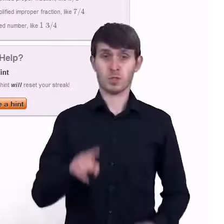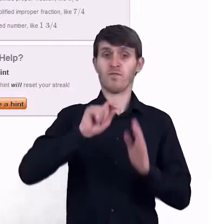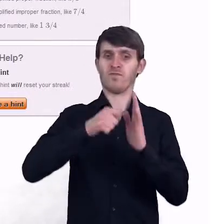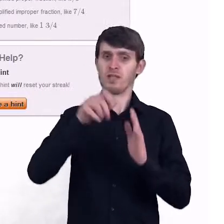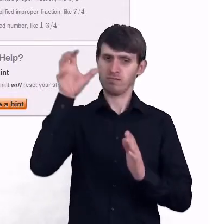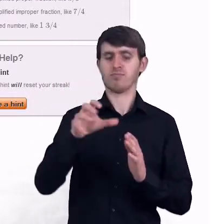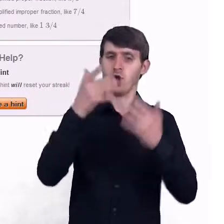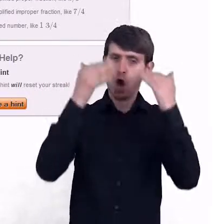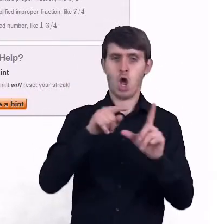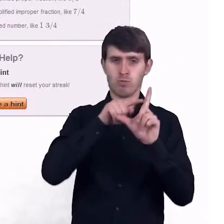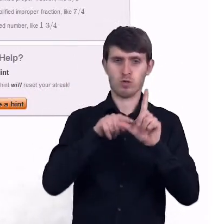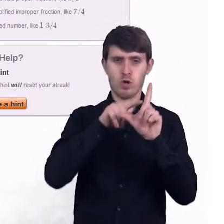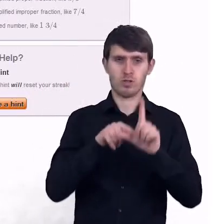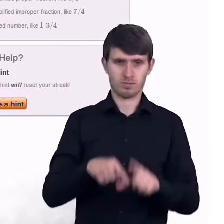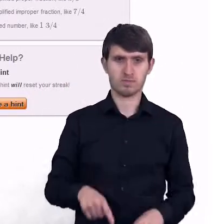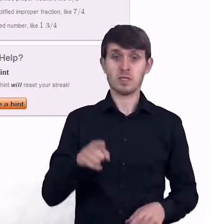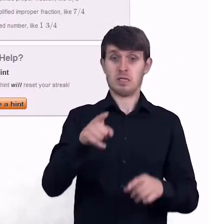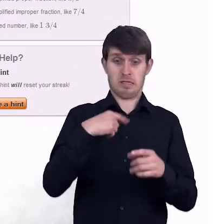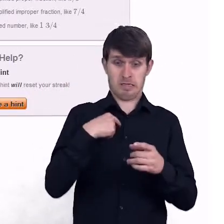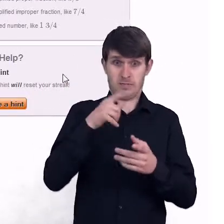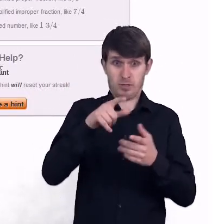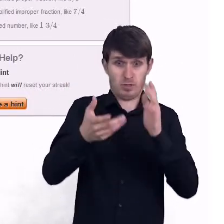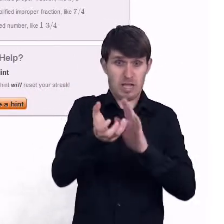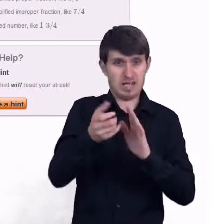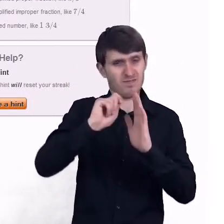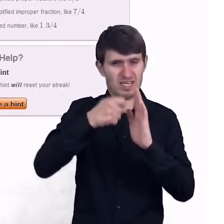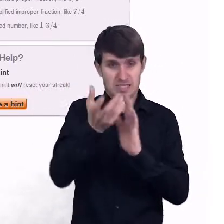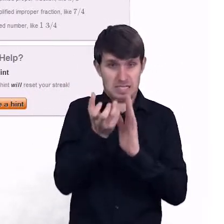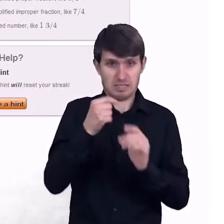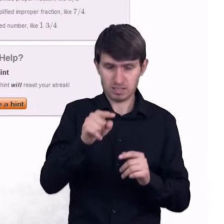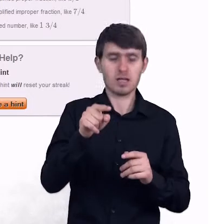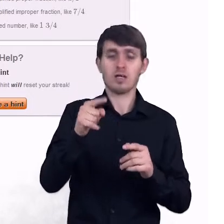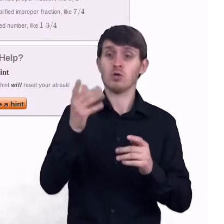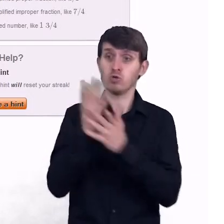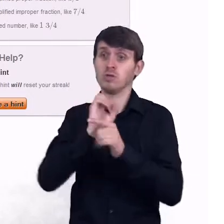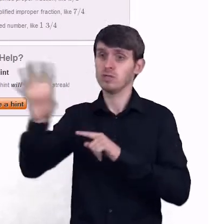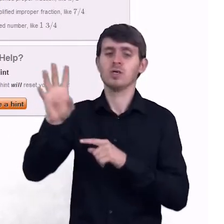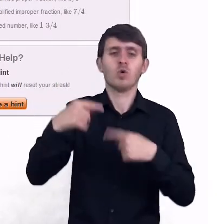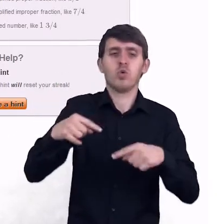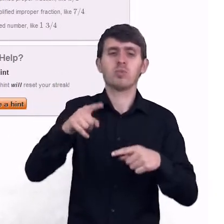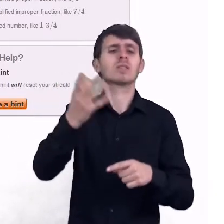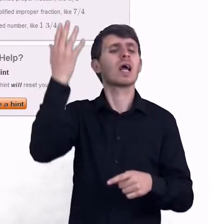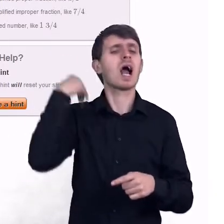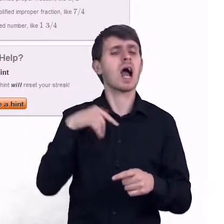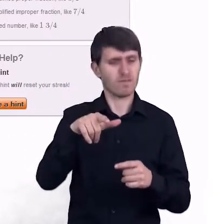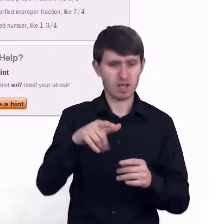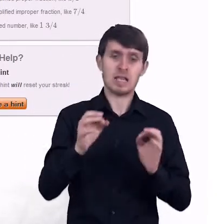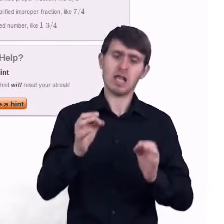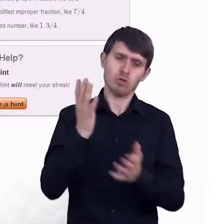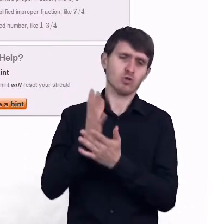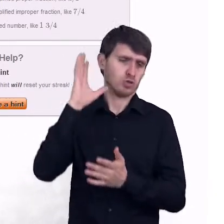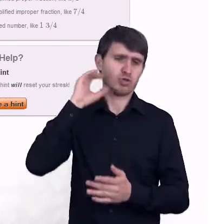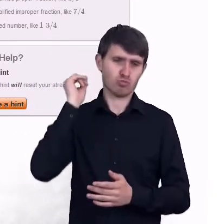Co to jest film pomocniczy do ćwiczenia z mierzenia kątów bo jak widać kiedy Robię ten odcinek jeszcze go nie